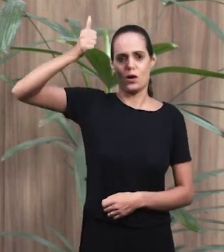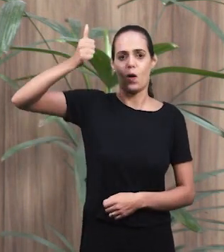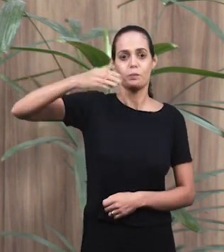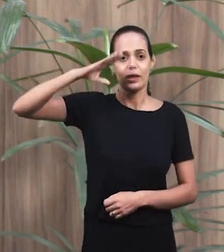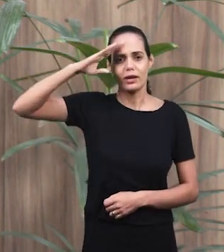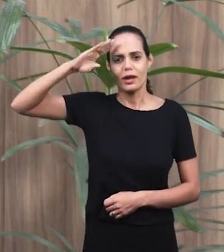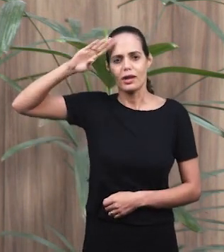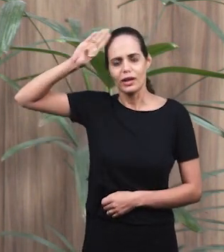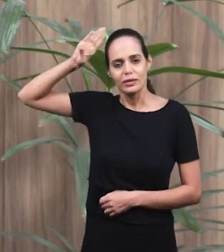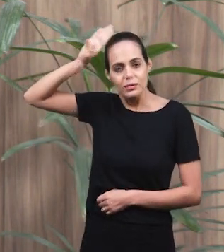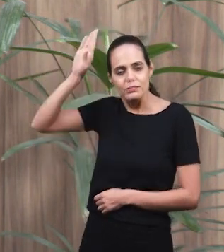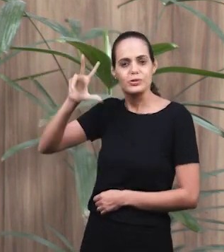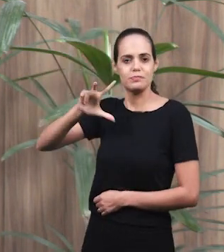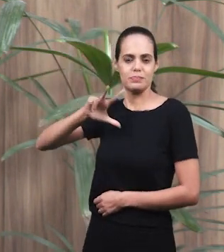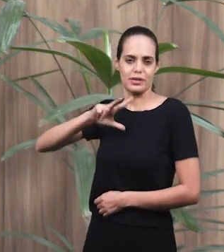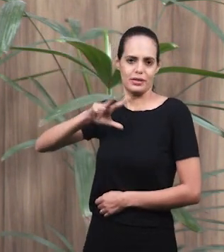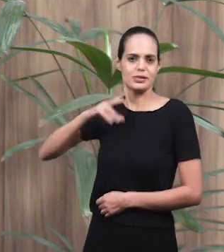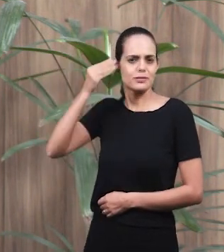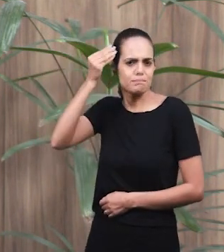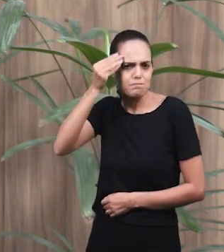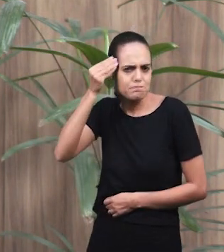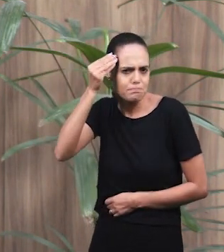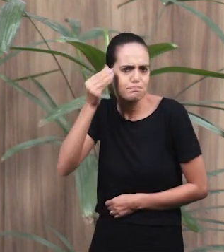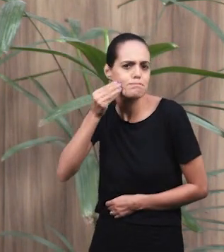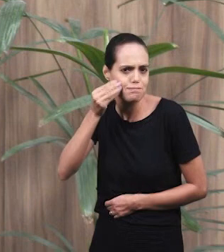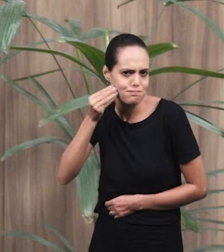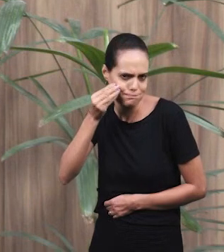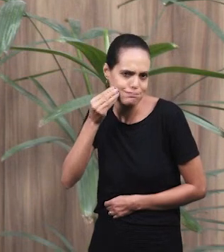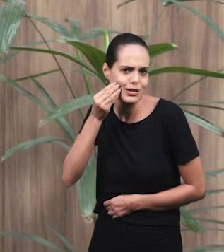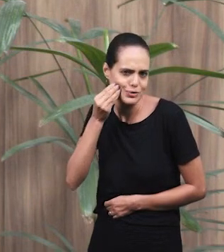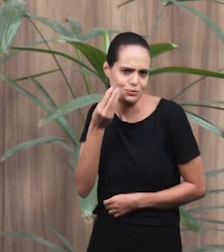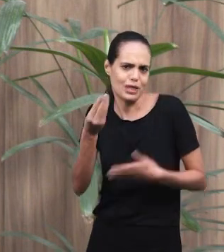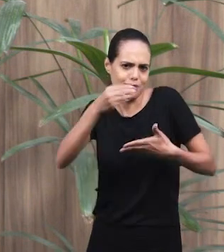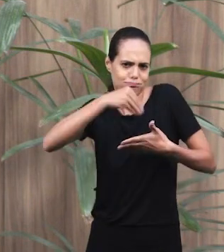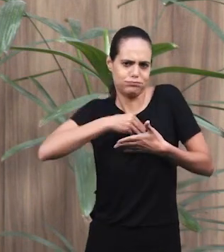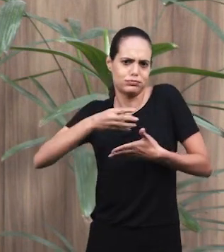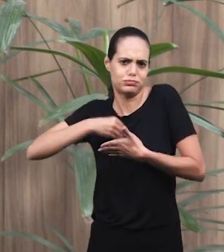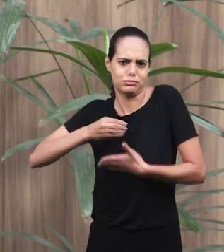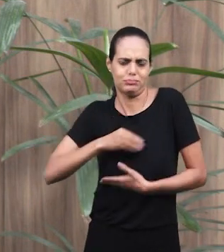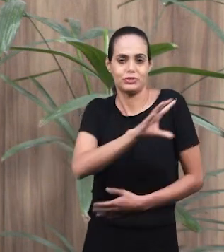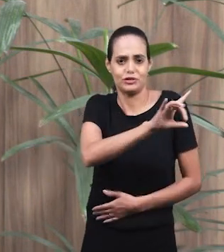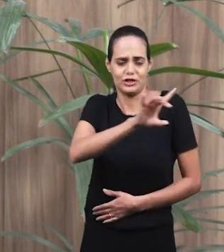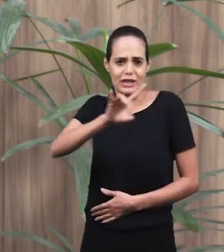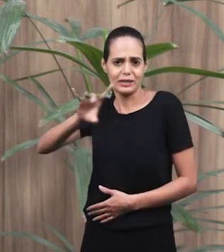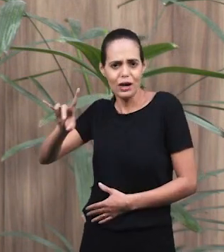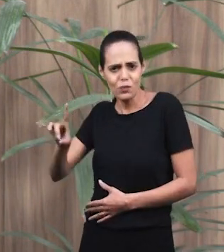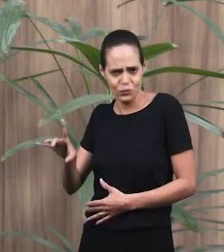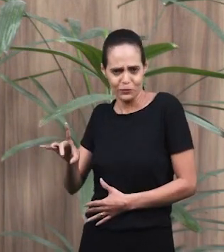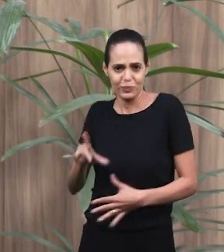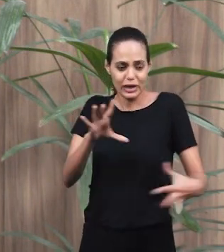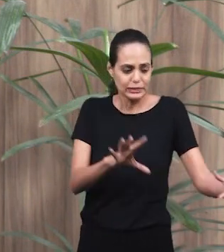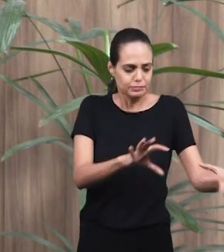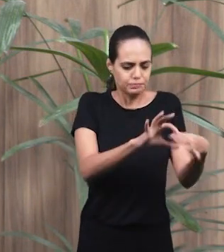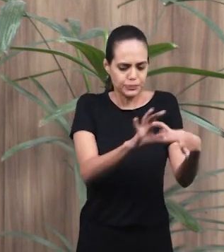personnelles et la sagesse est un don de Dieu. Ce réseau de concepts complémentaires montre